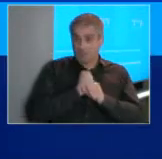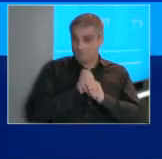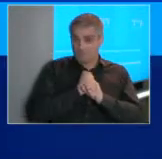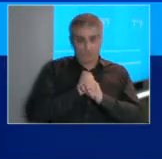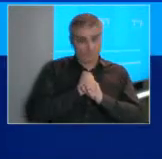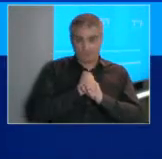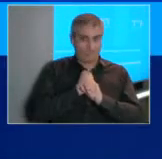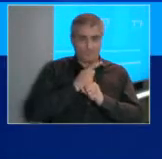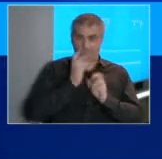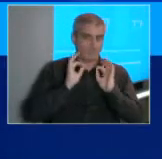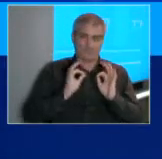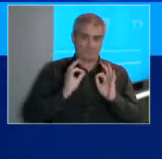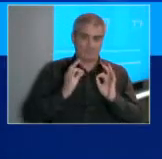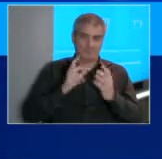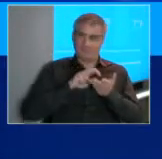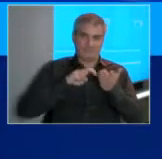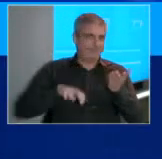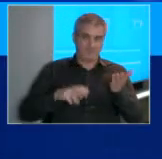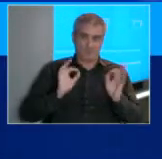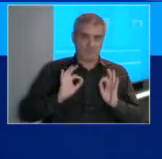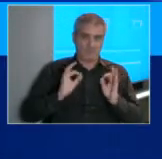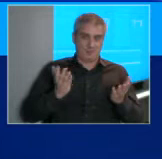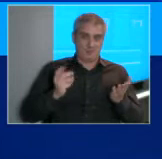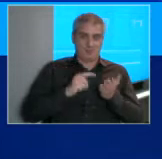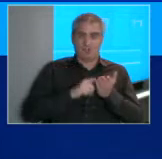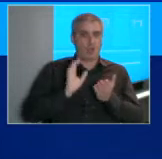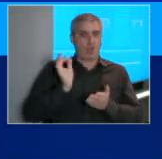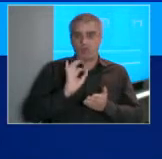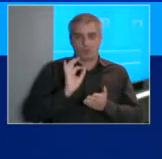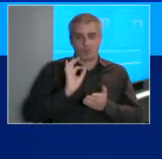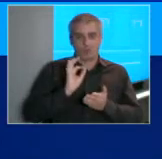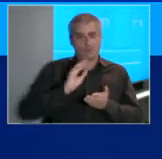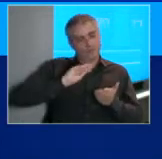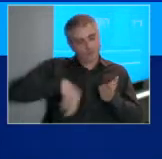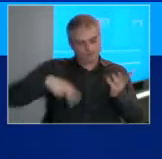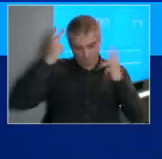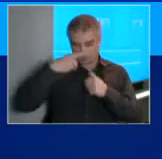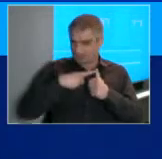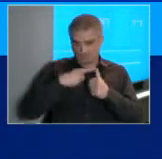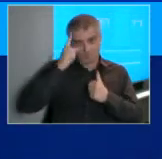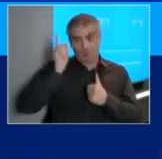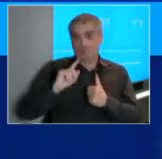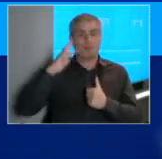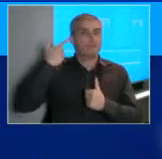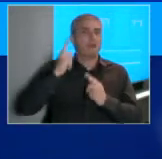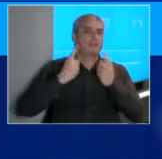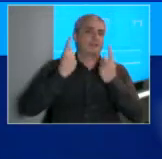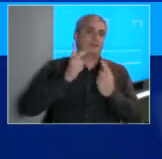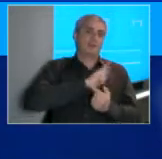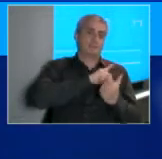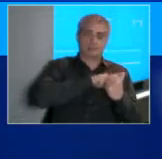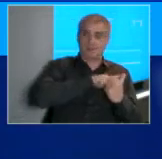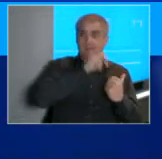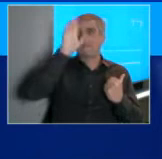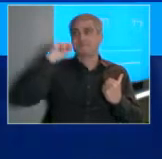בפועל לא באמת היה ברקזיט. כי אנחנו עוד לא נחתמו הסכמים, אנחנו לא יודעים מה יקרה בין בריטניה